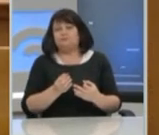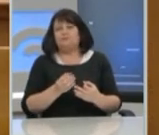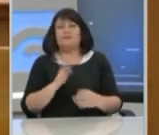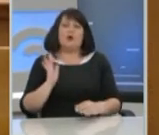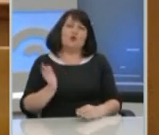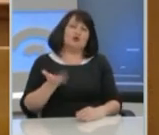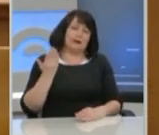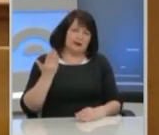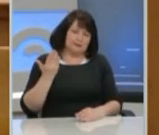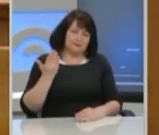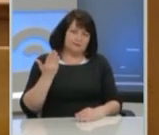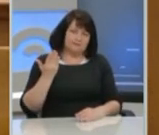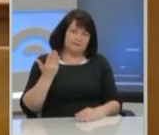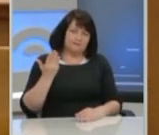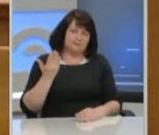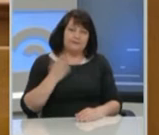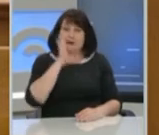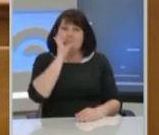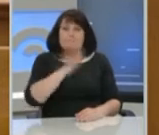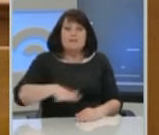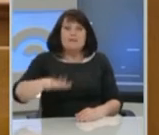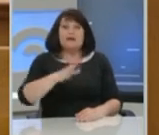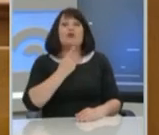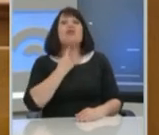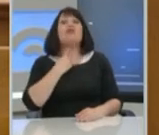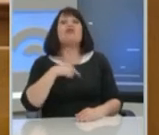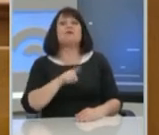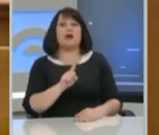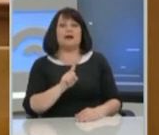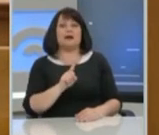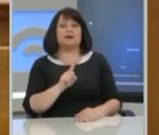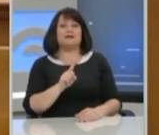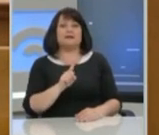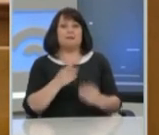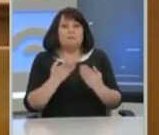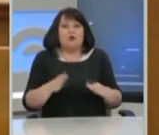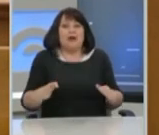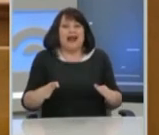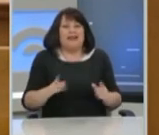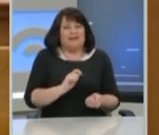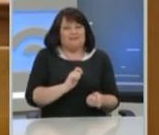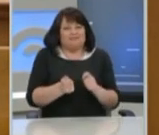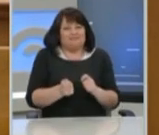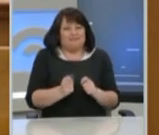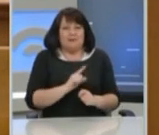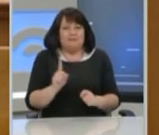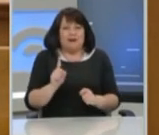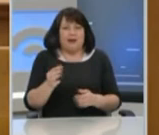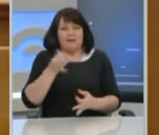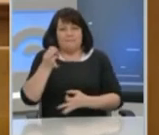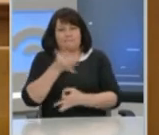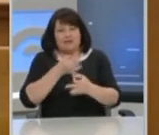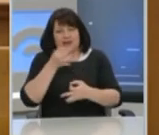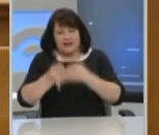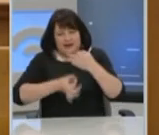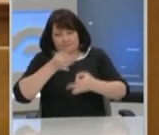Όταν η πραγματικότητα δεν μας αρέσει, αντί να αλλάξουμε την προπαγάνδα και τα επιχειρήματα της προπαγάνδας